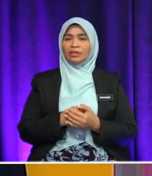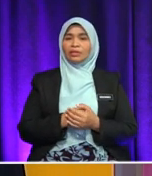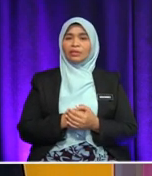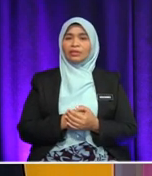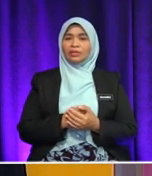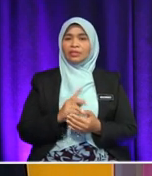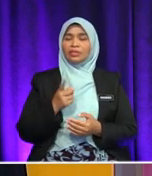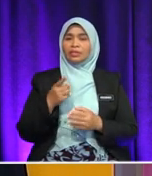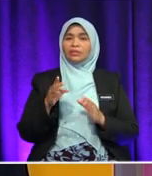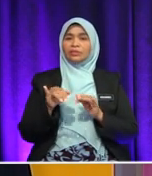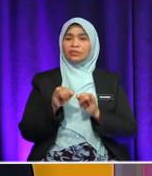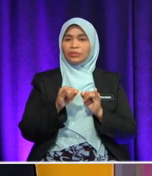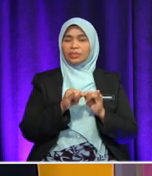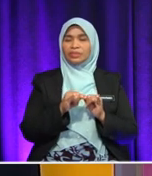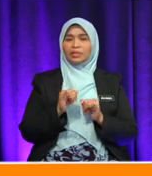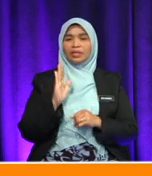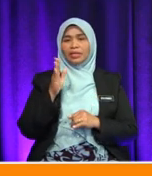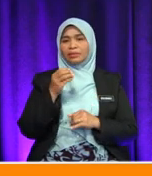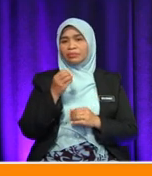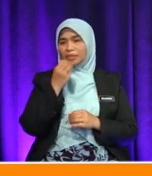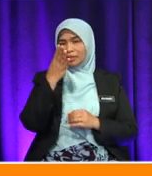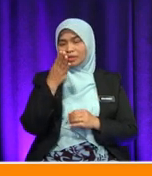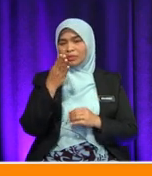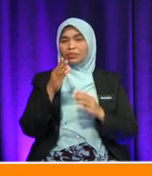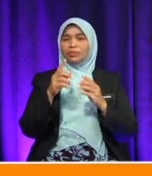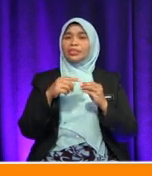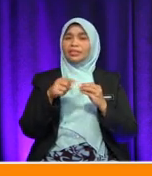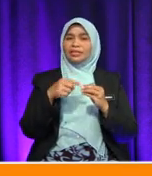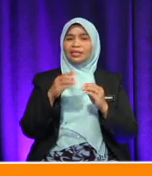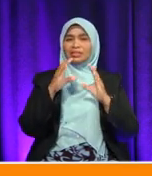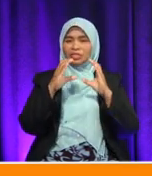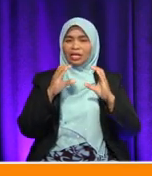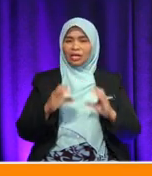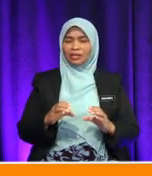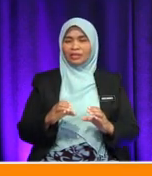dan Dalil yaitu menerangkan kaifiat agak-agaknya